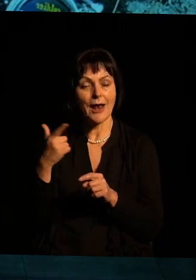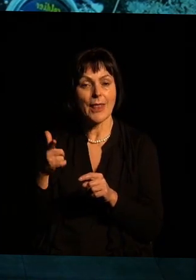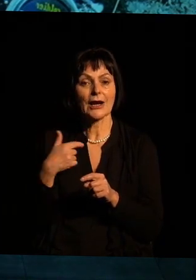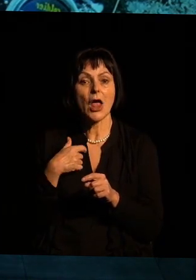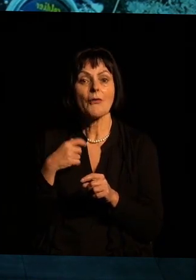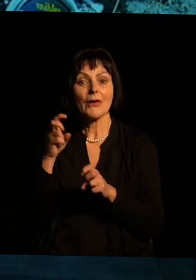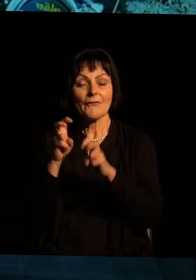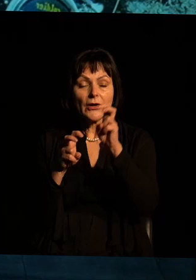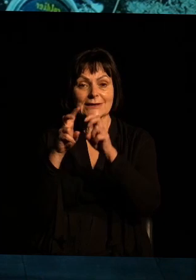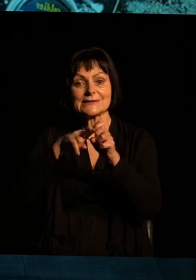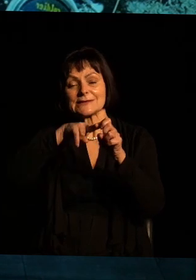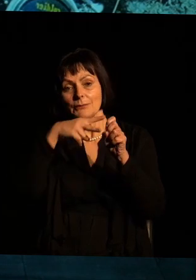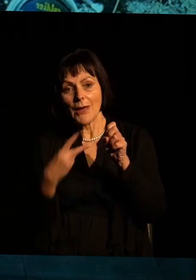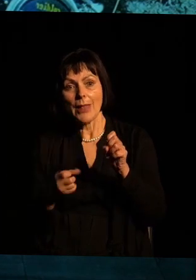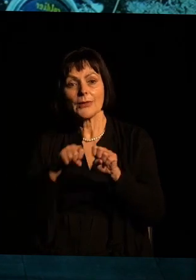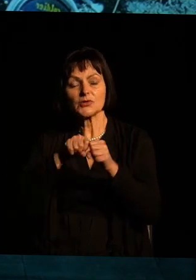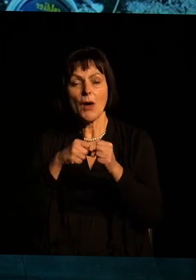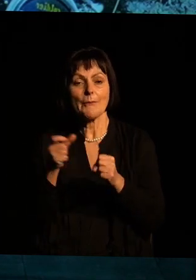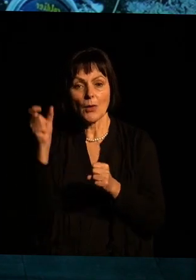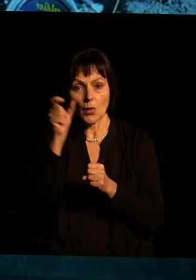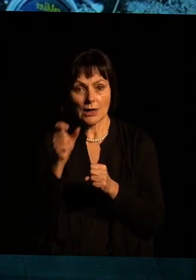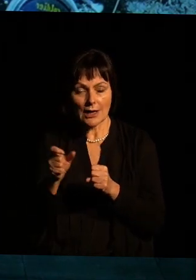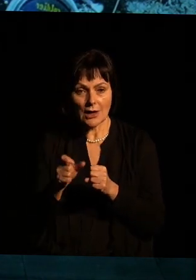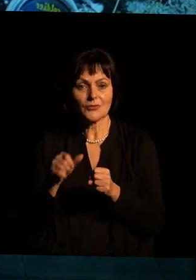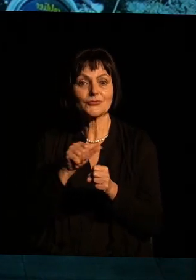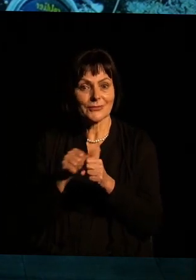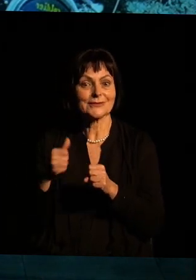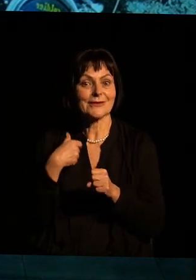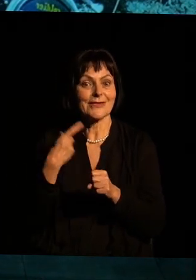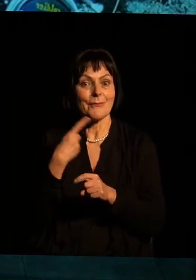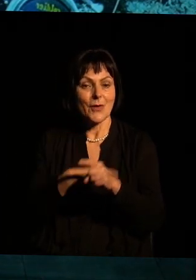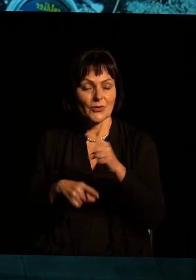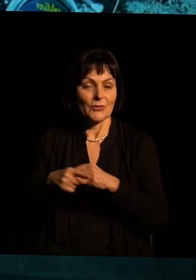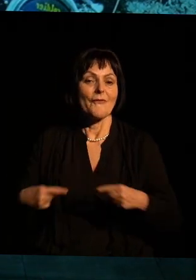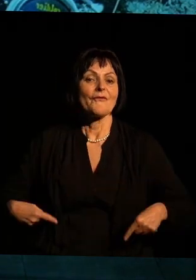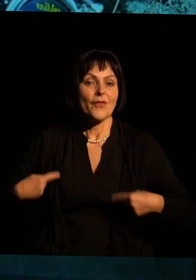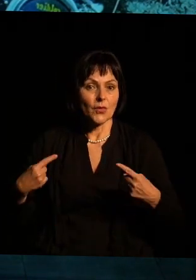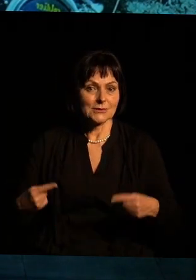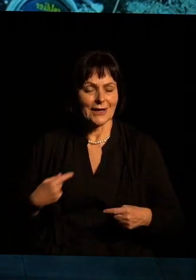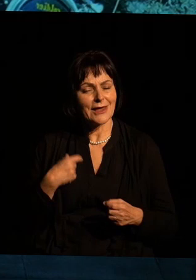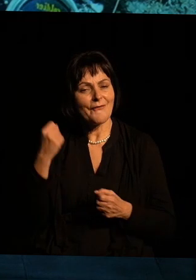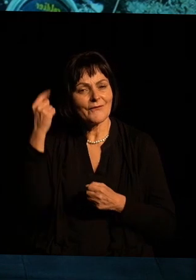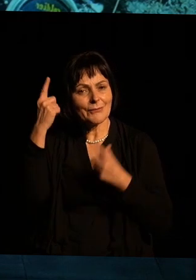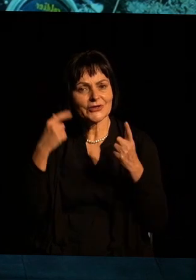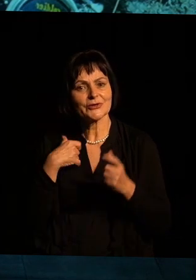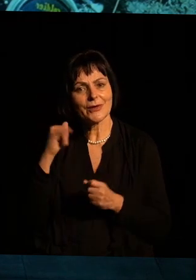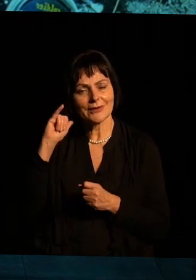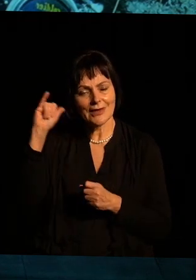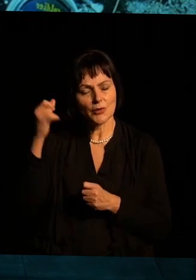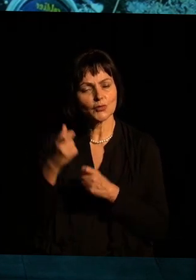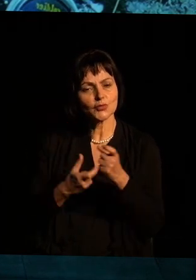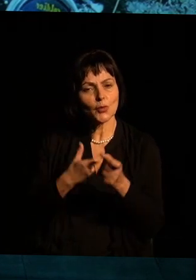na robotach wysokościowych spadł, złamał kręgosłup i znalazł się wśród tych, którzy jeżdżą na wózkach. No i wymyśliliśmy taką ideę, że